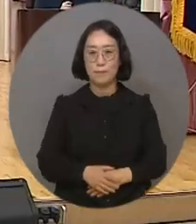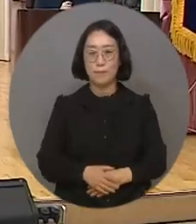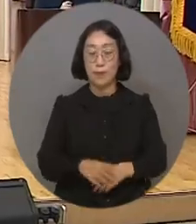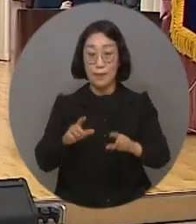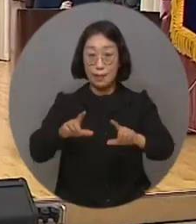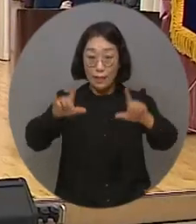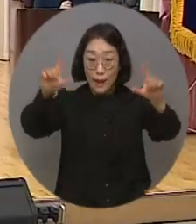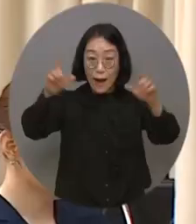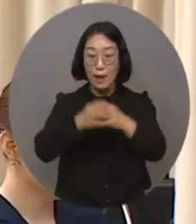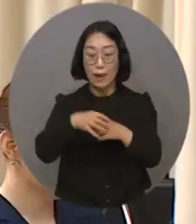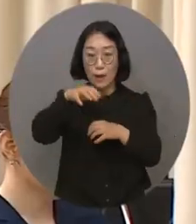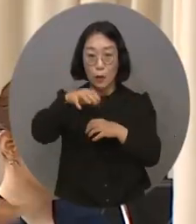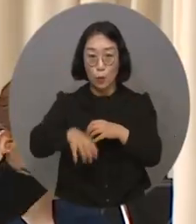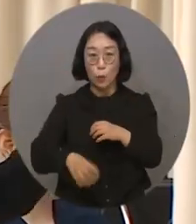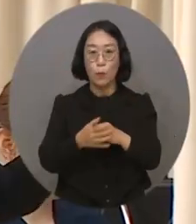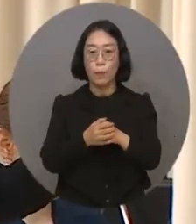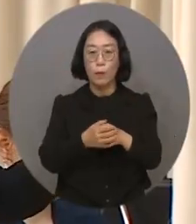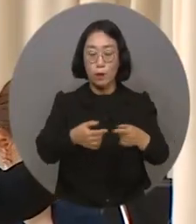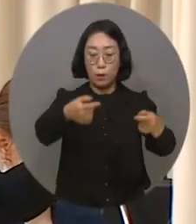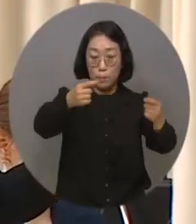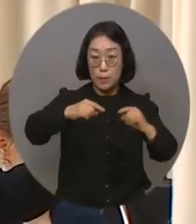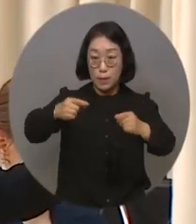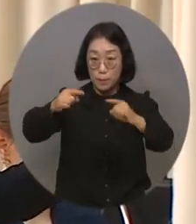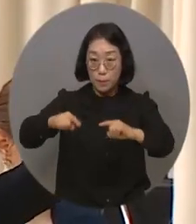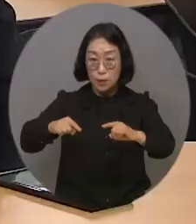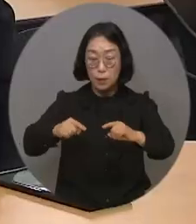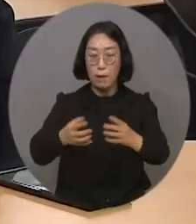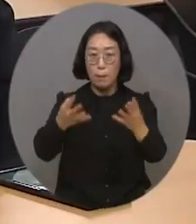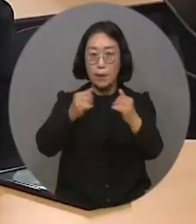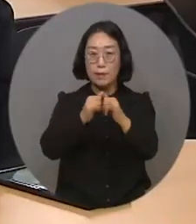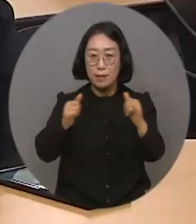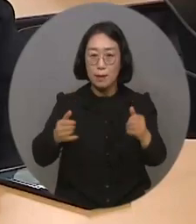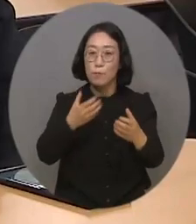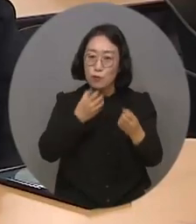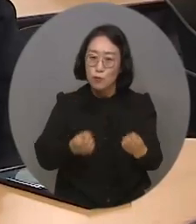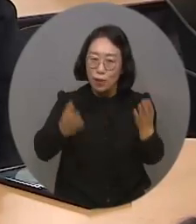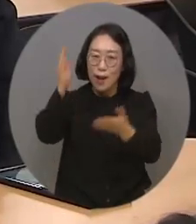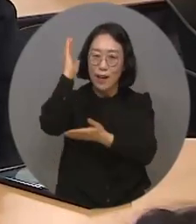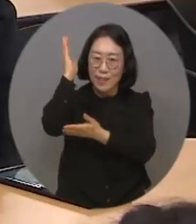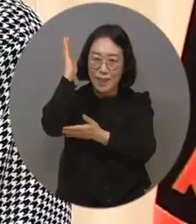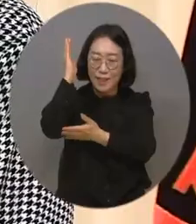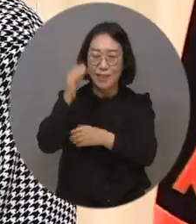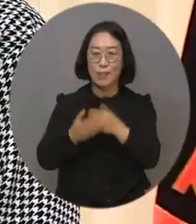이날 현장에서는 정치권과 장애계 등 각계각층의 축사가 이어지며